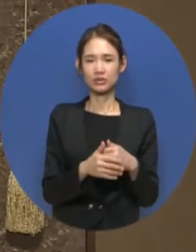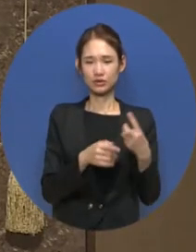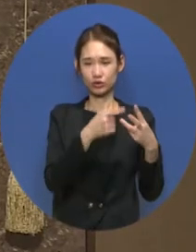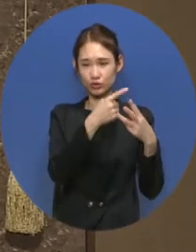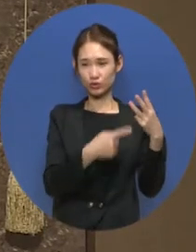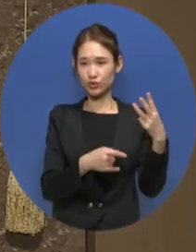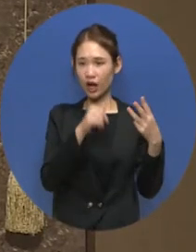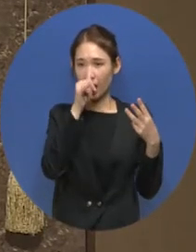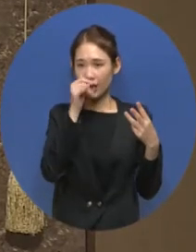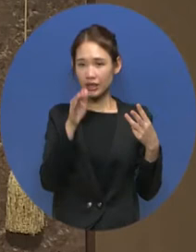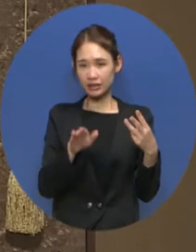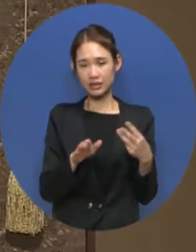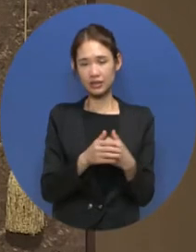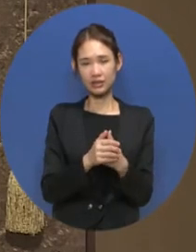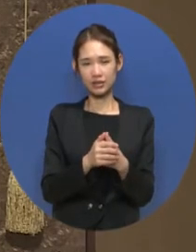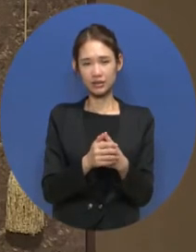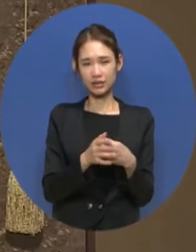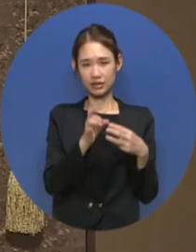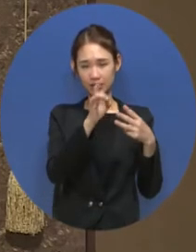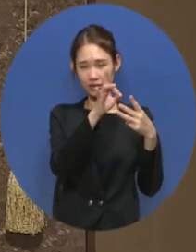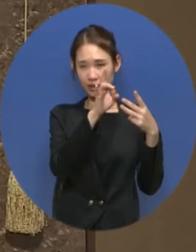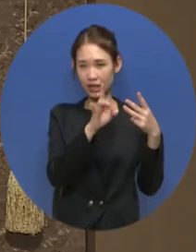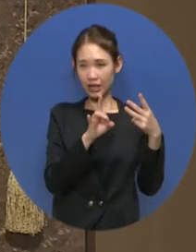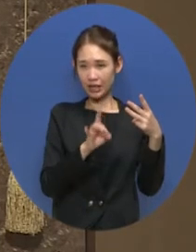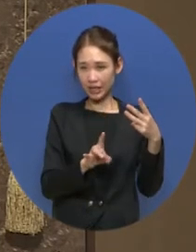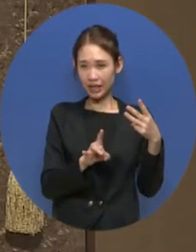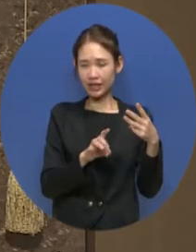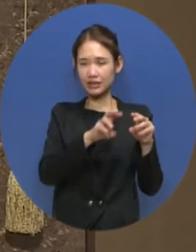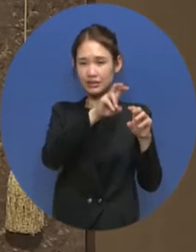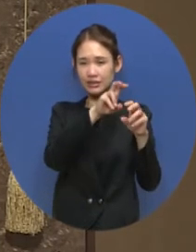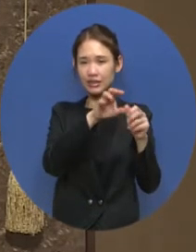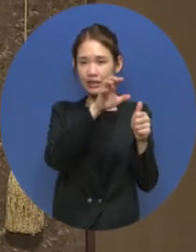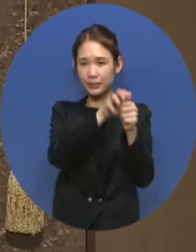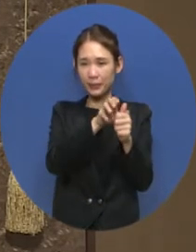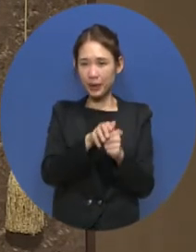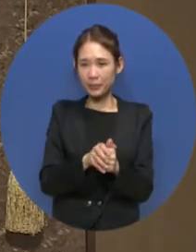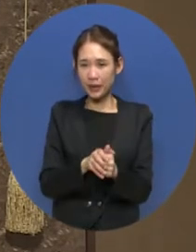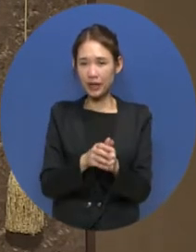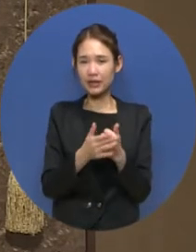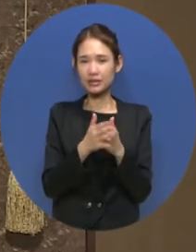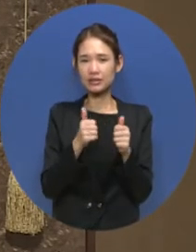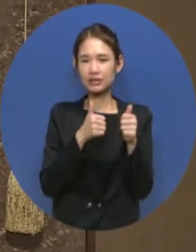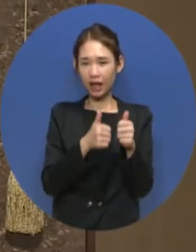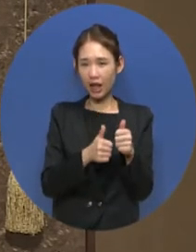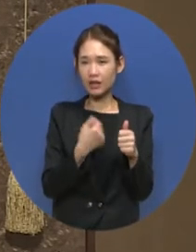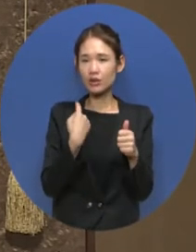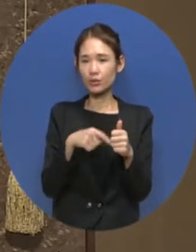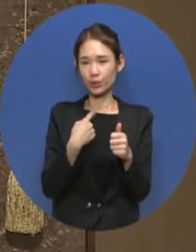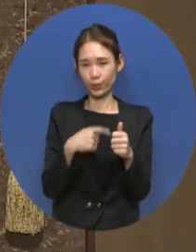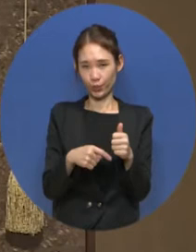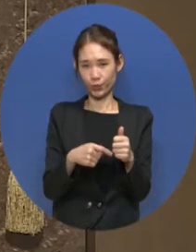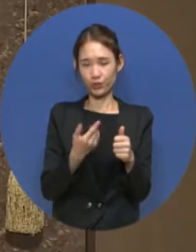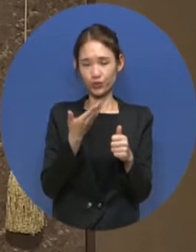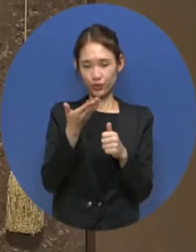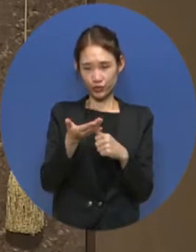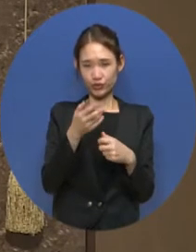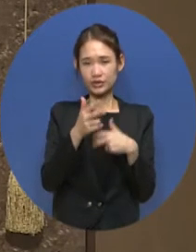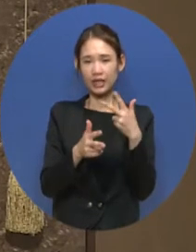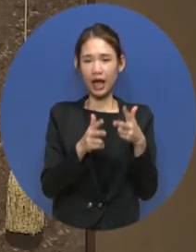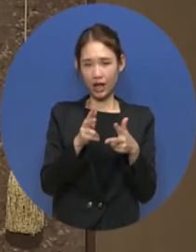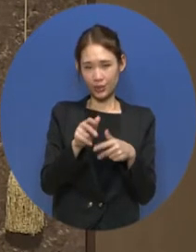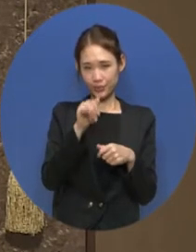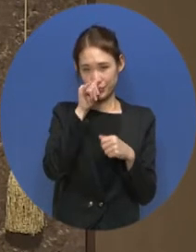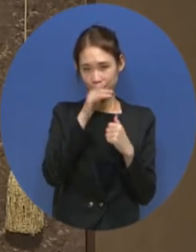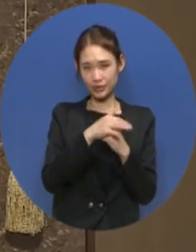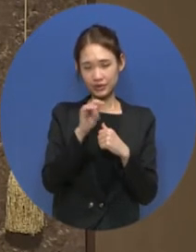좀 구분이 되어 있는데요. 각 그, 뭐 직책별로 교육을 시키고 교육을 하는 이런 사업들을 하고